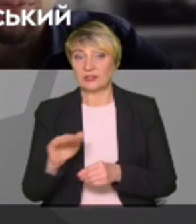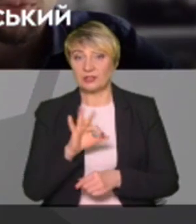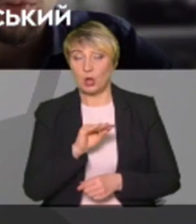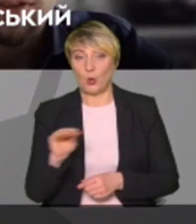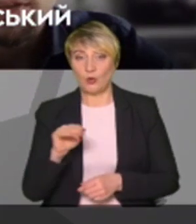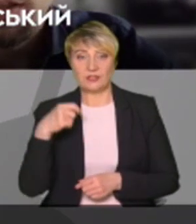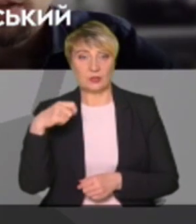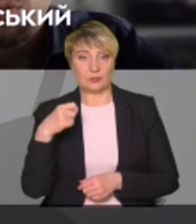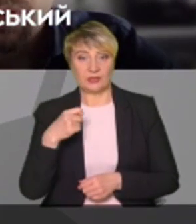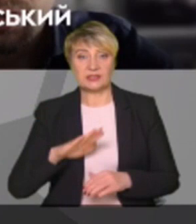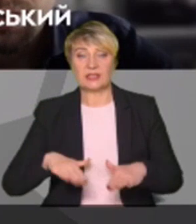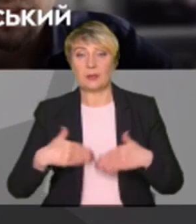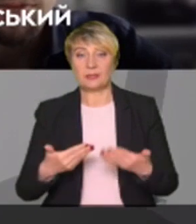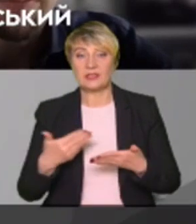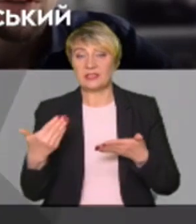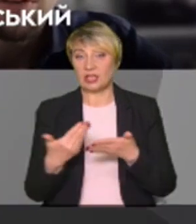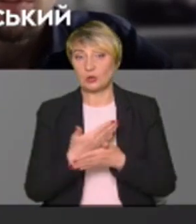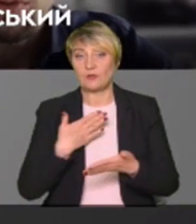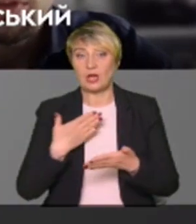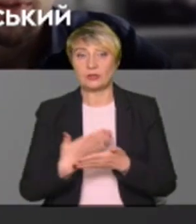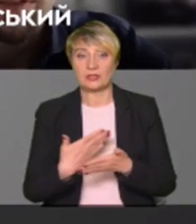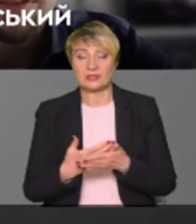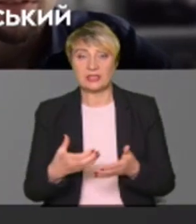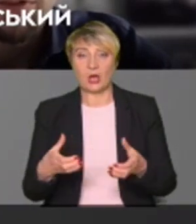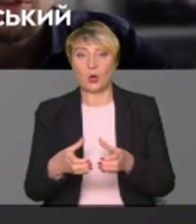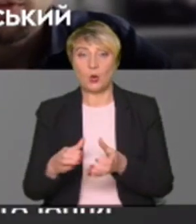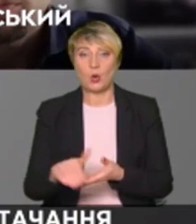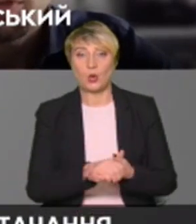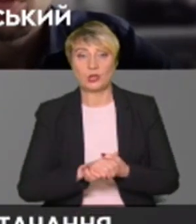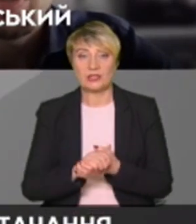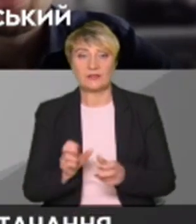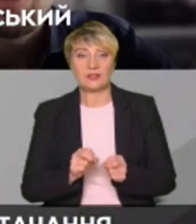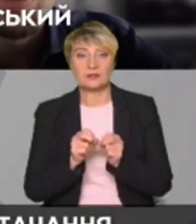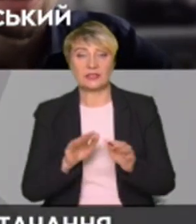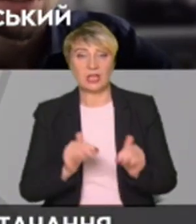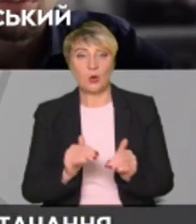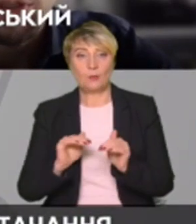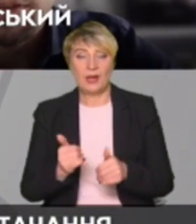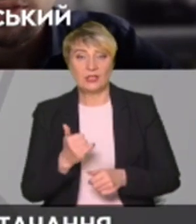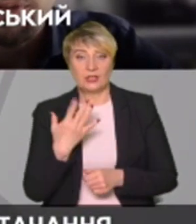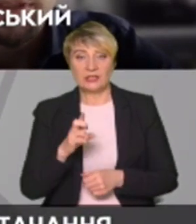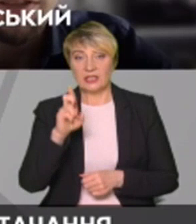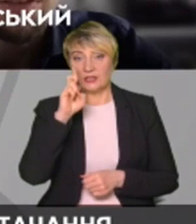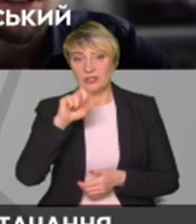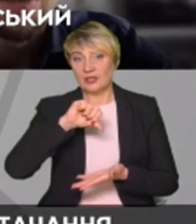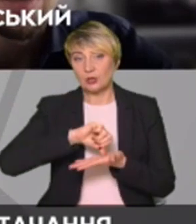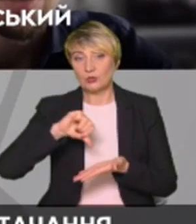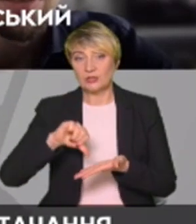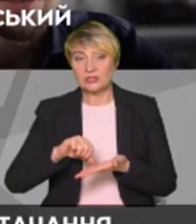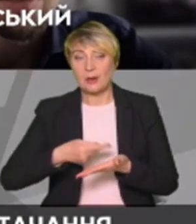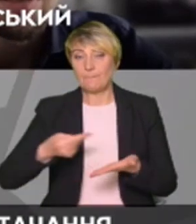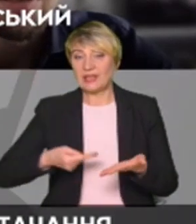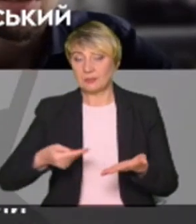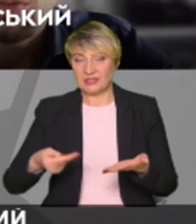Президента пропонувалась нова ініціатива колективної безпеки з фактично необмеженою кількістю держав-учасниць підписантів, так